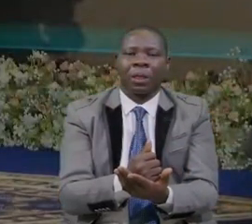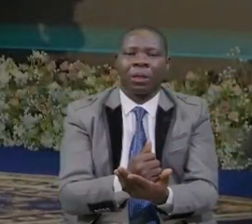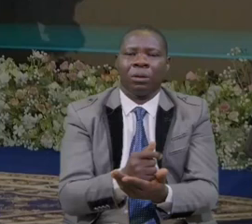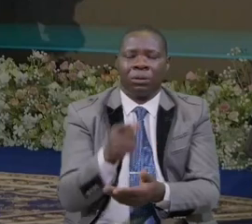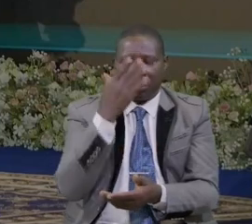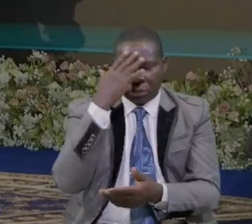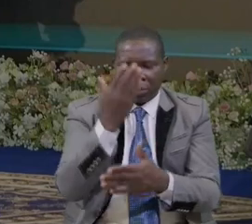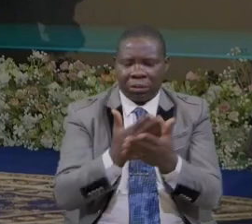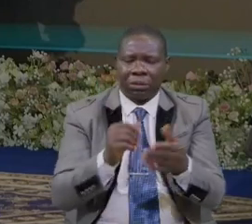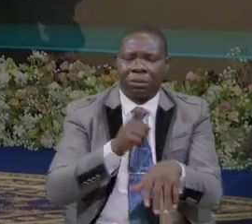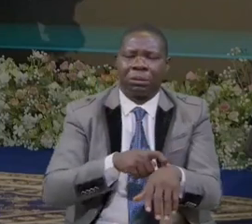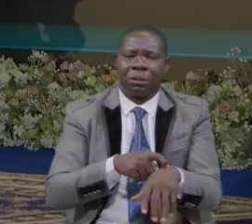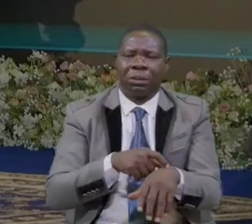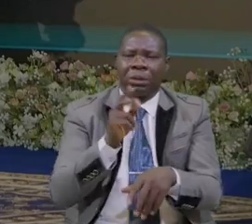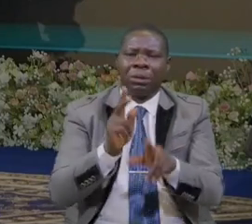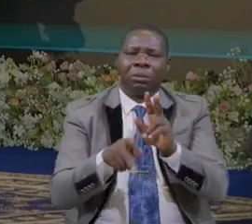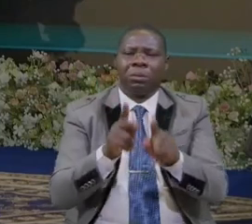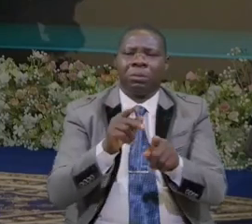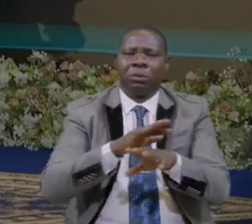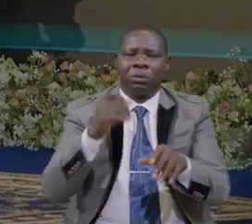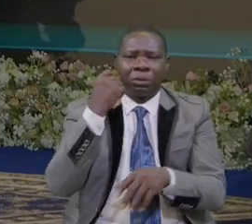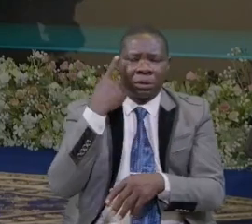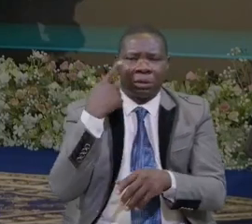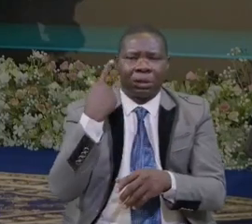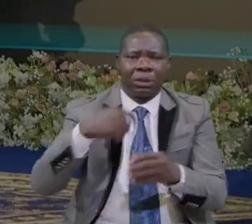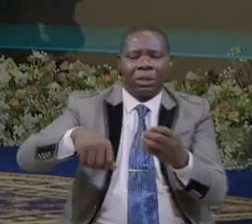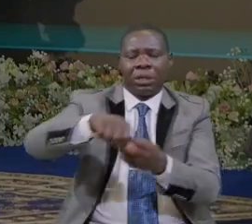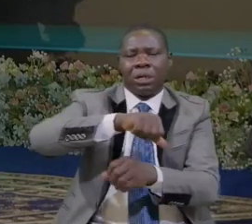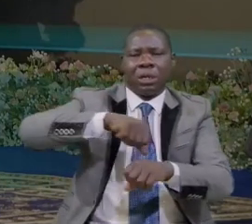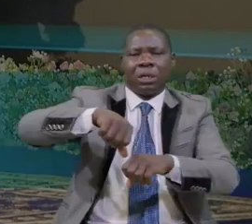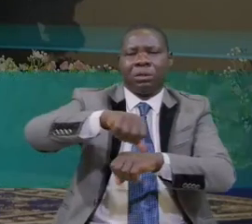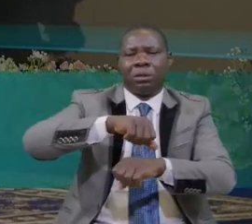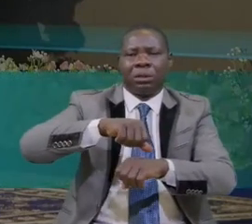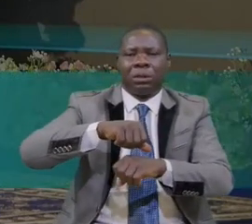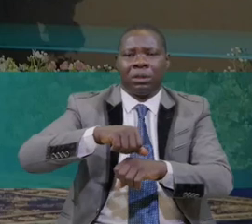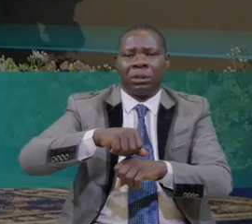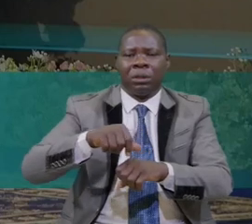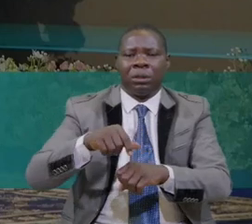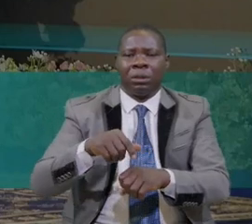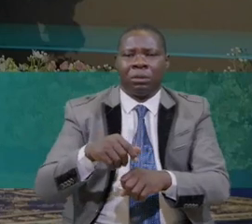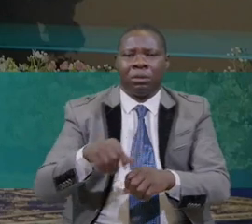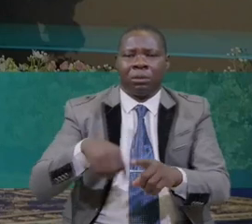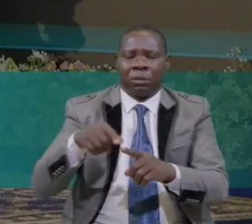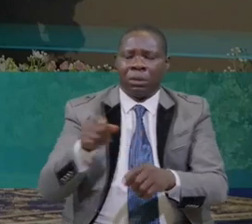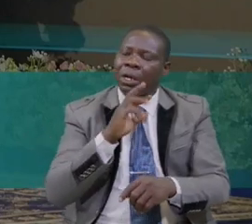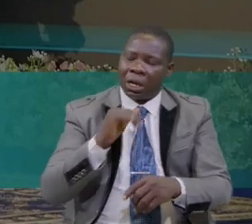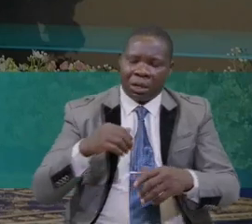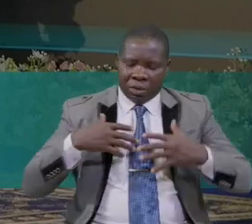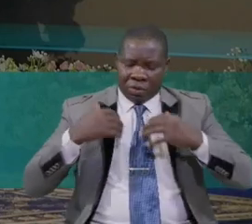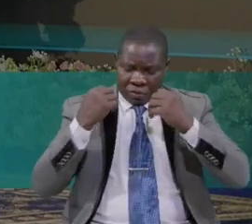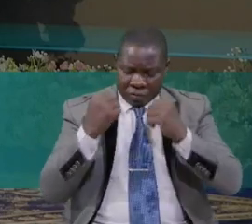Ça, vous savez, parfois, les gens ne comprennent pas l'onction. Quand ils sont forts et en bonne santé, ils